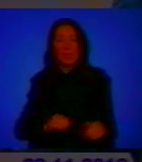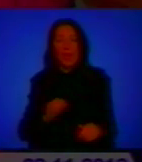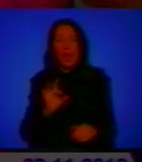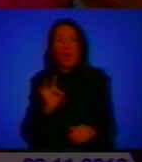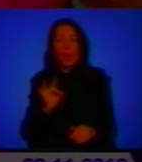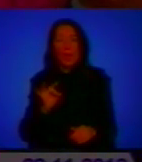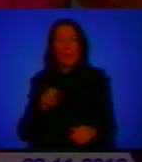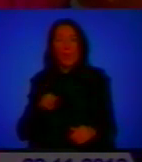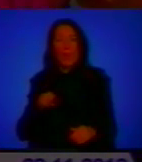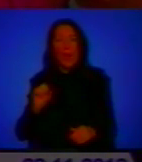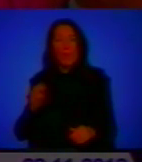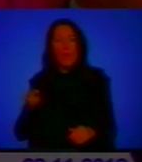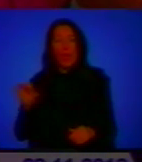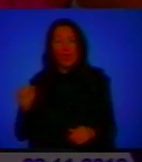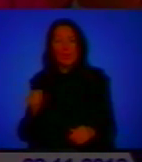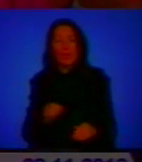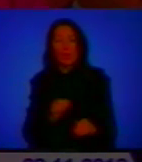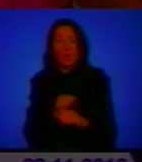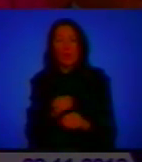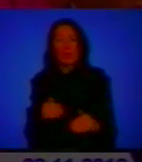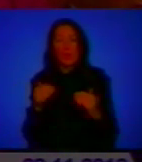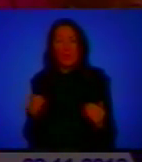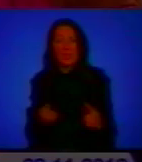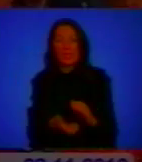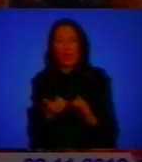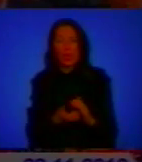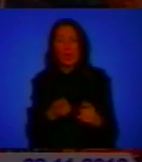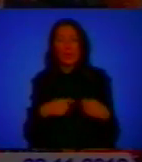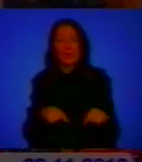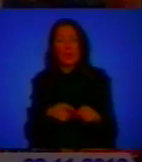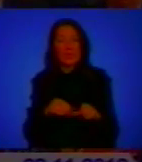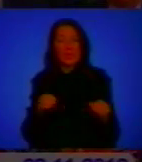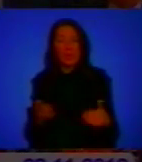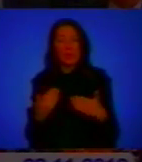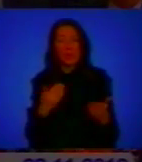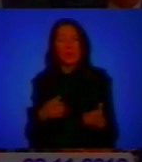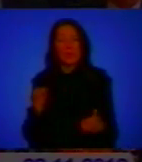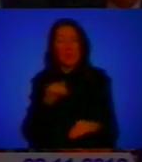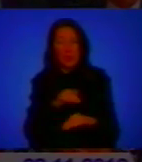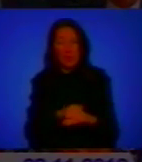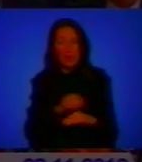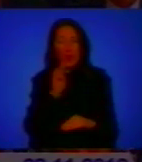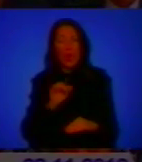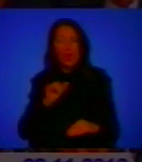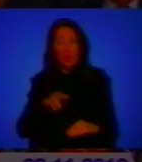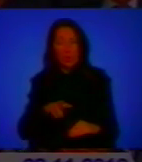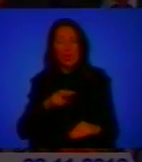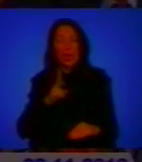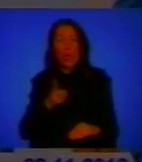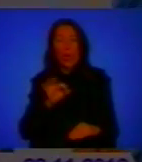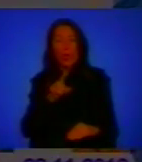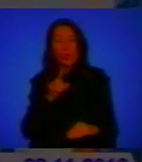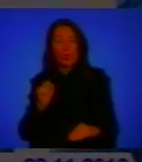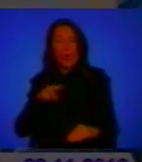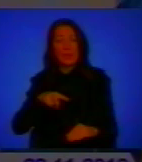Папіровський. І додав, що найбільше недоліків у сфері земельних відносин зафіксовано у Шумському, Козівському, Лановецькому районах.